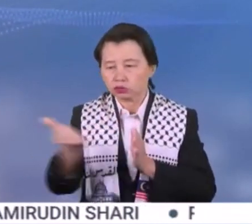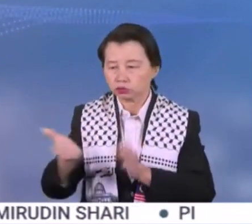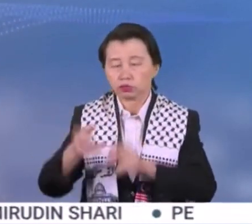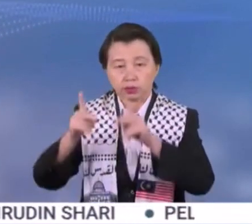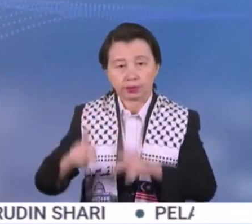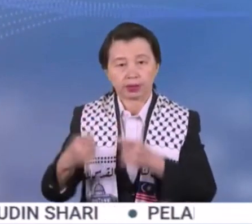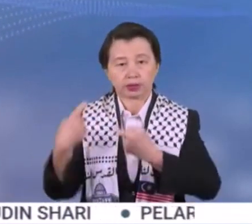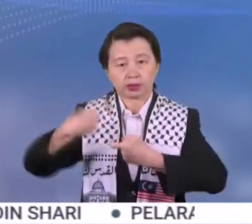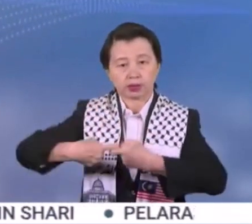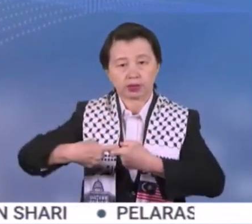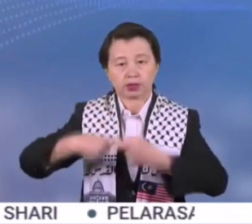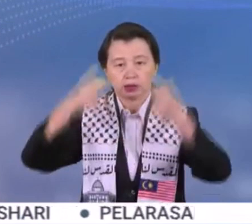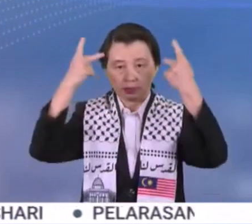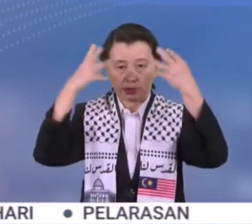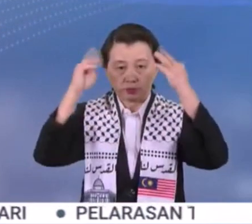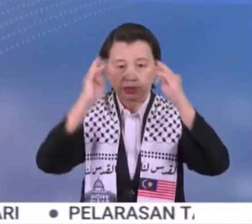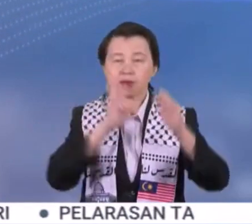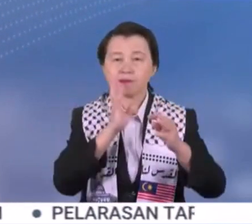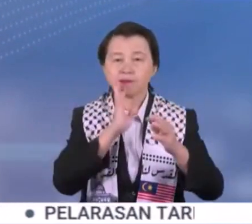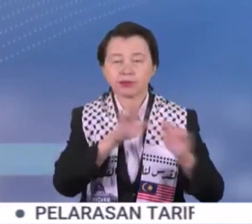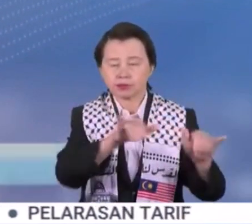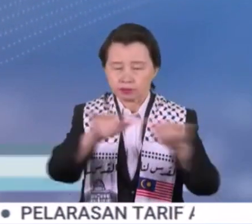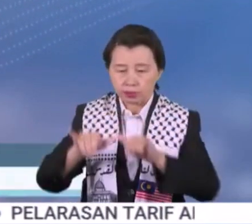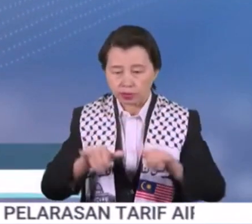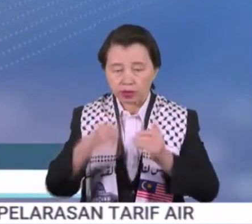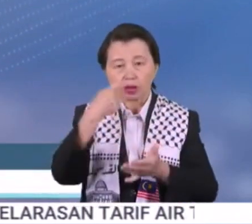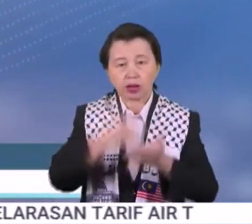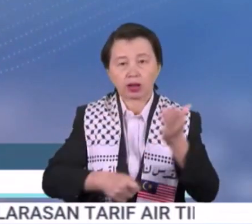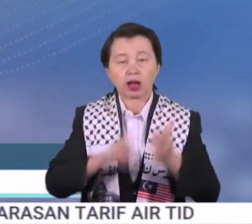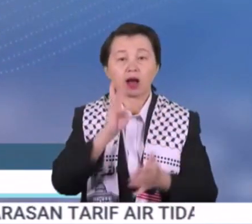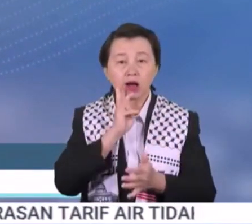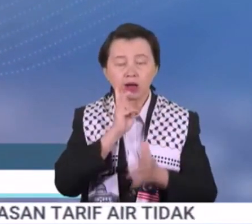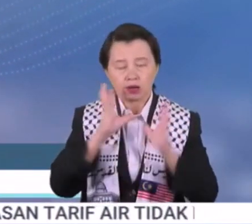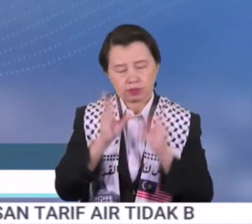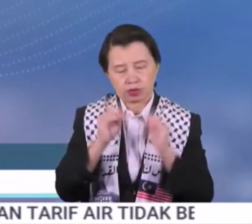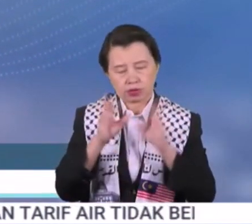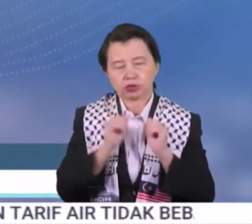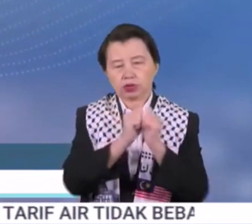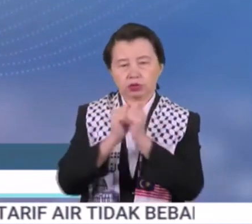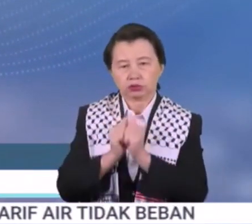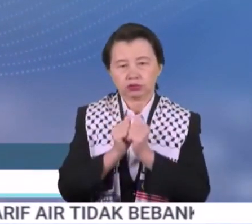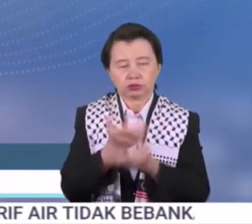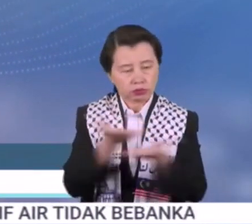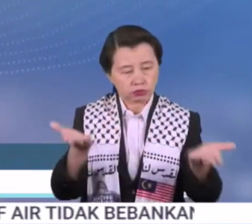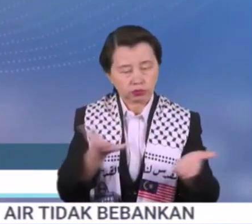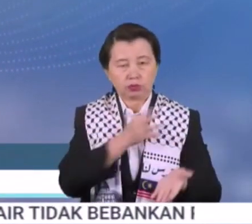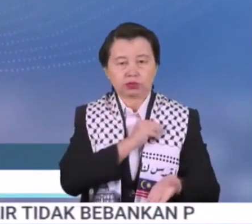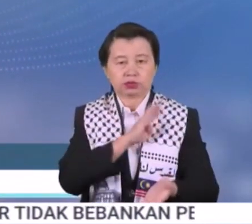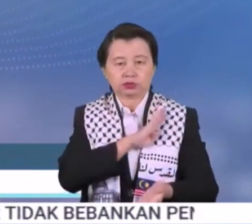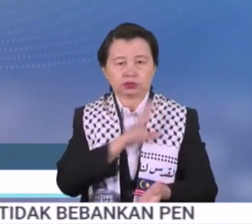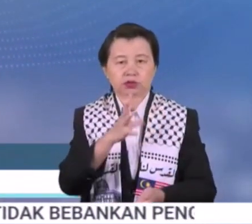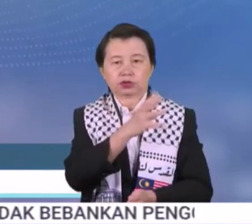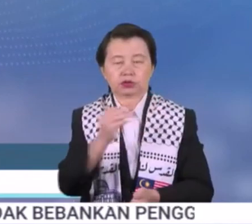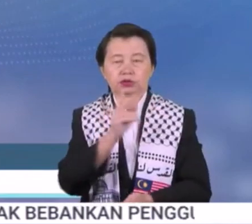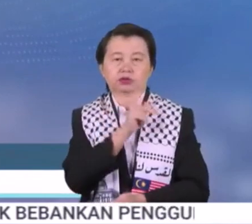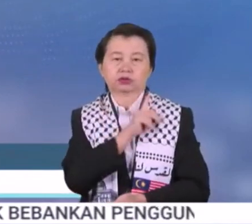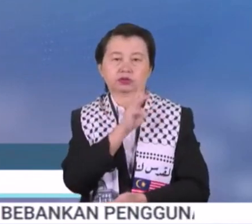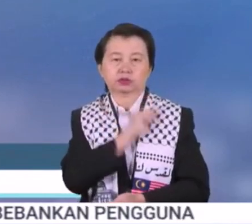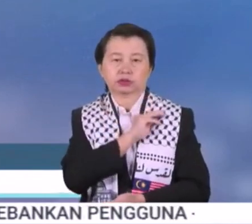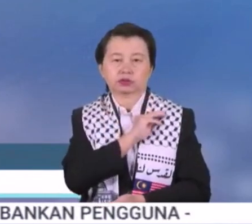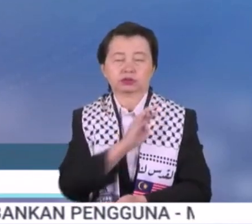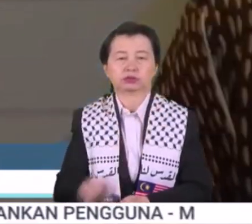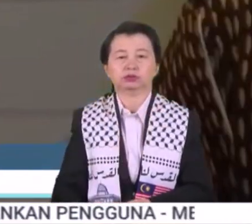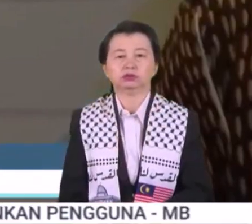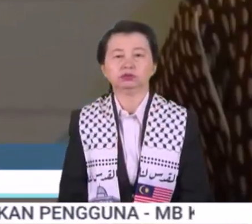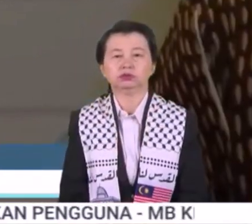semua pihak berkaitan. Perdana Menteri berkata pelarasan itu diusulkan dalam mesyuarat bersama semua menteri besar dan ketua menteri.